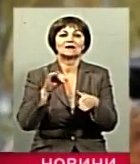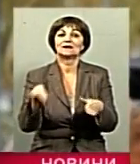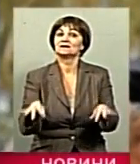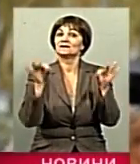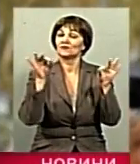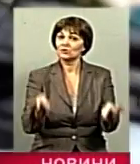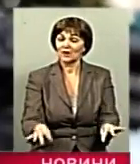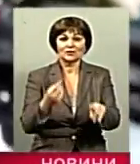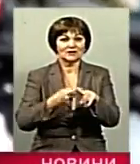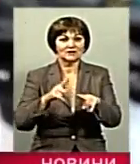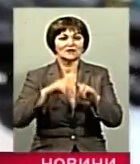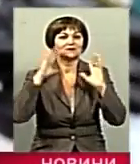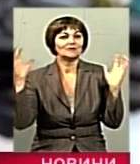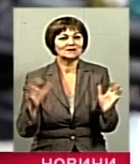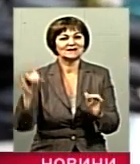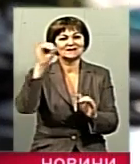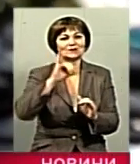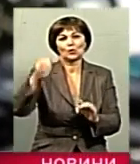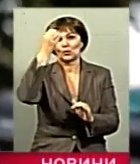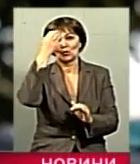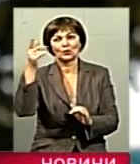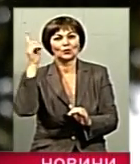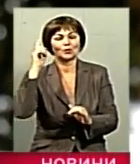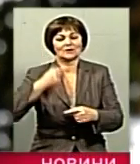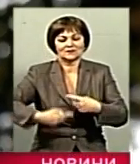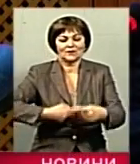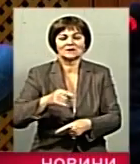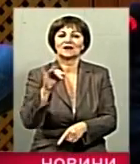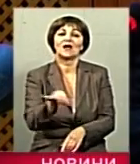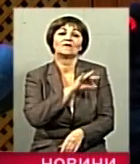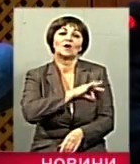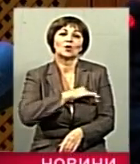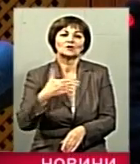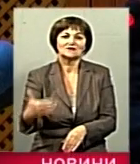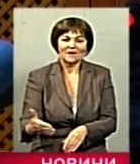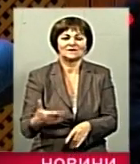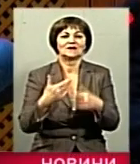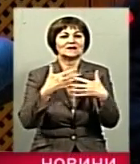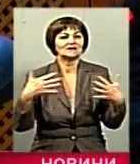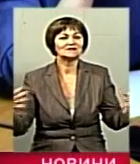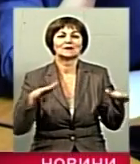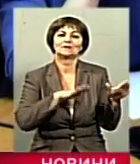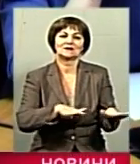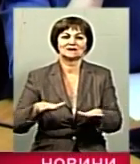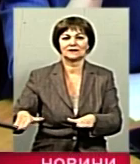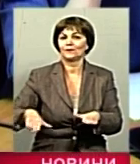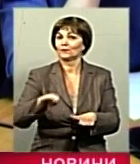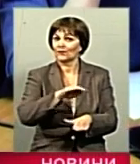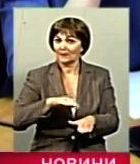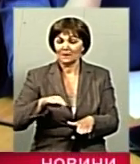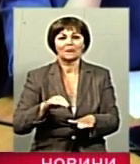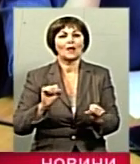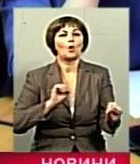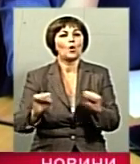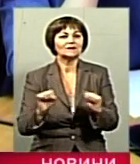це збереження історико-культурної спадщини, використання ефективних громадських просторів міста Житомир. Координатор проєкту